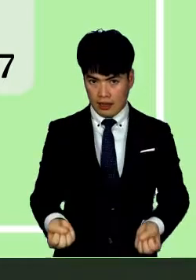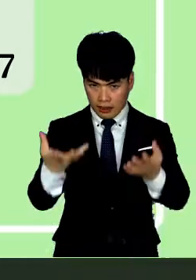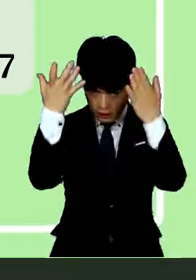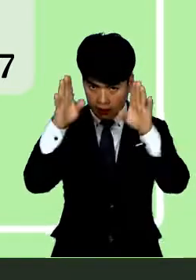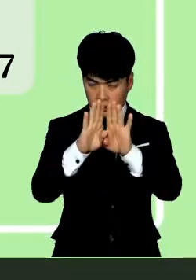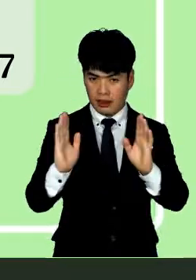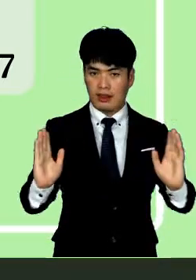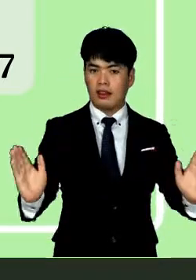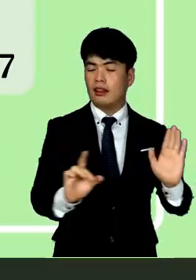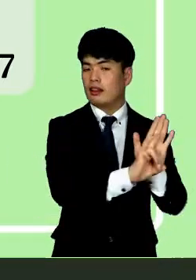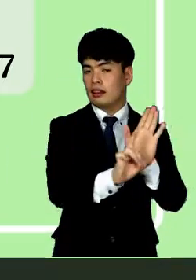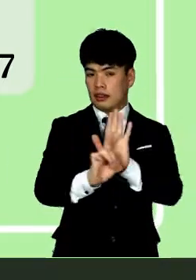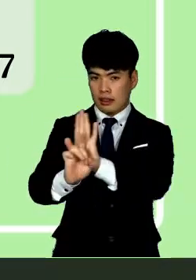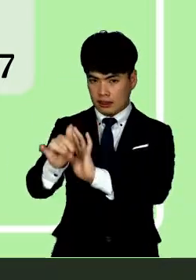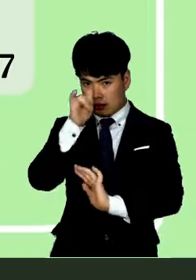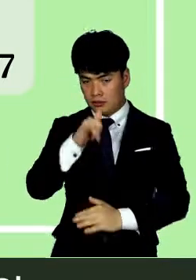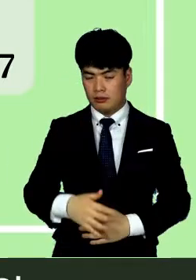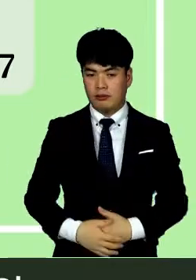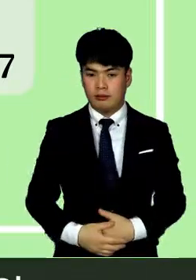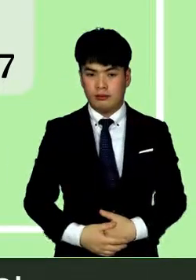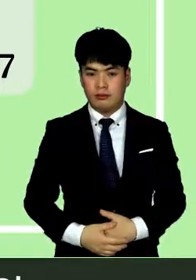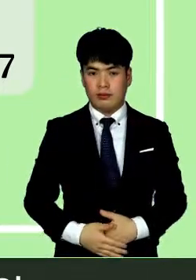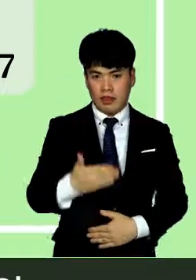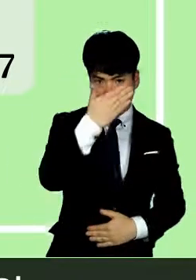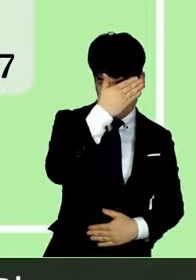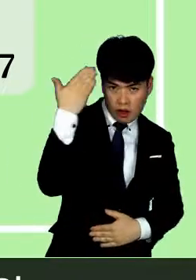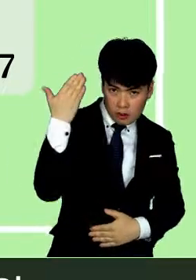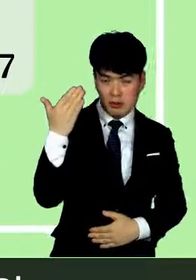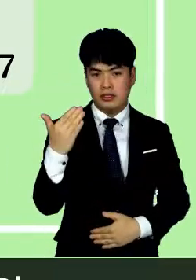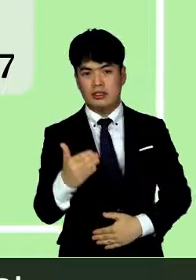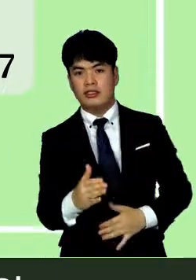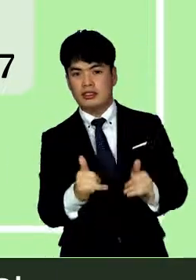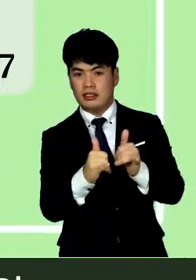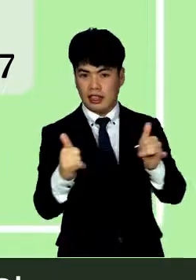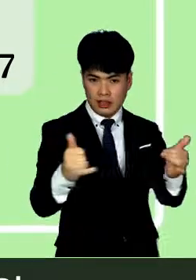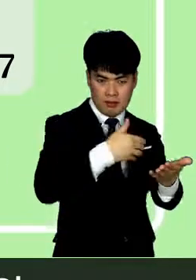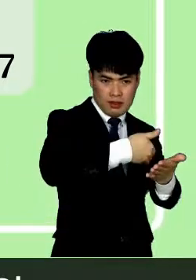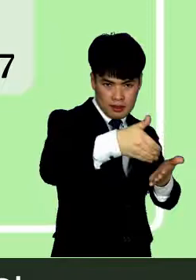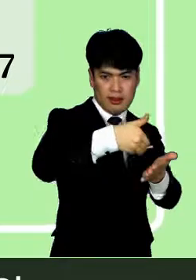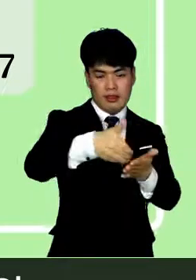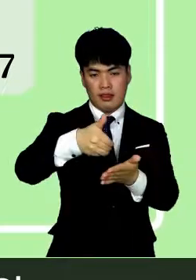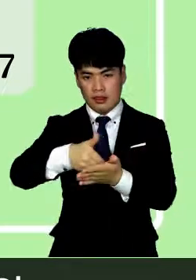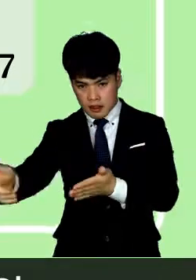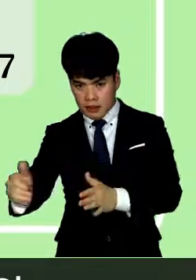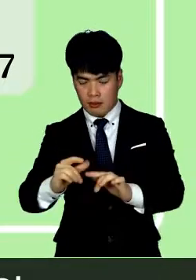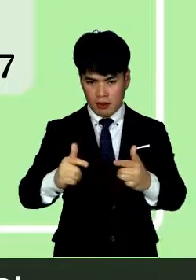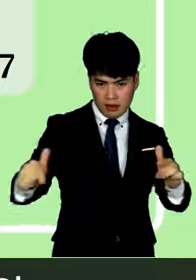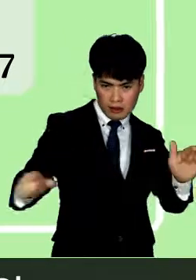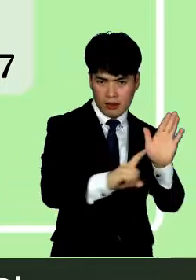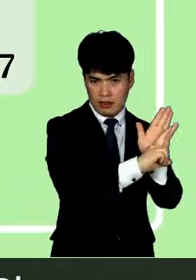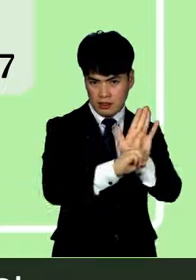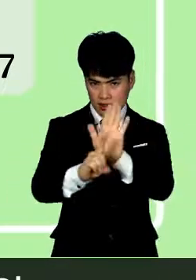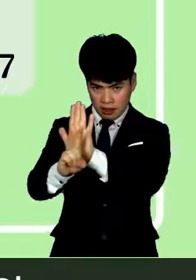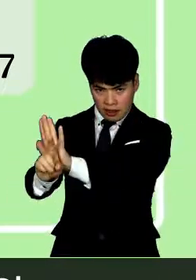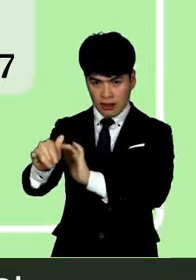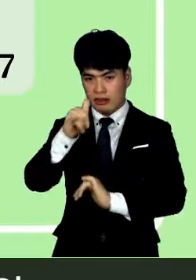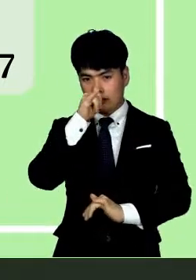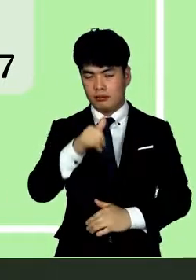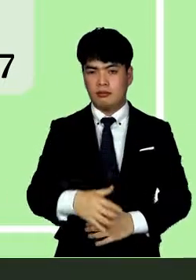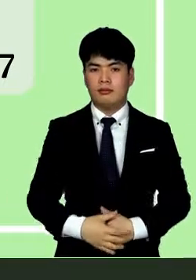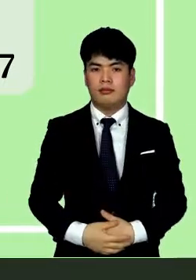프로젝트는 지역에서 활발히 활동하고 있는 청년 예술가들을 만날 수 있는 기회로 청년 예술가들과 함께하는